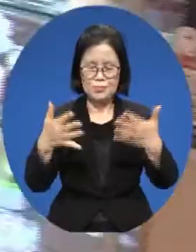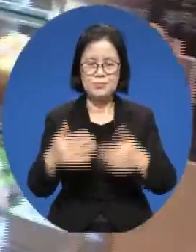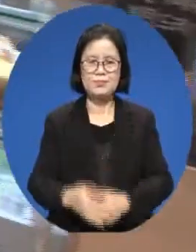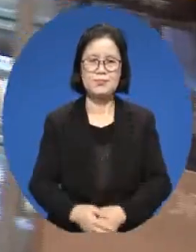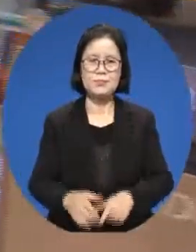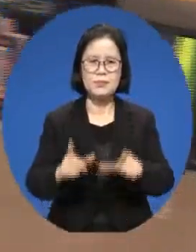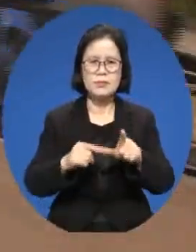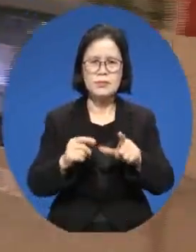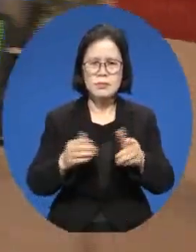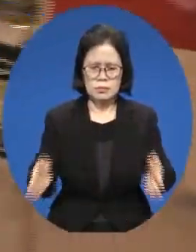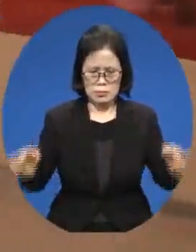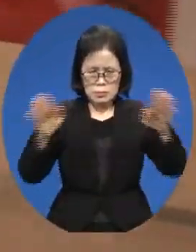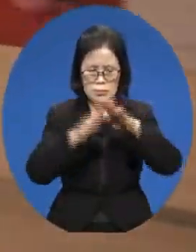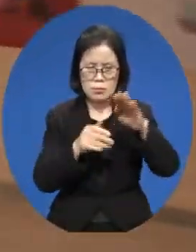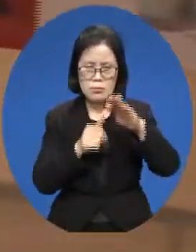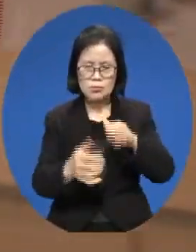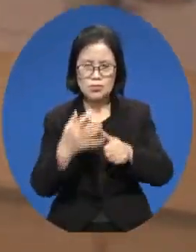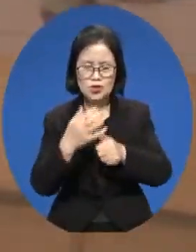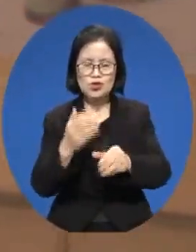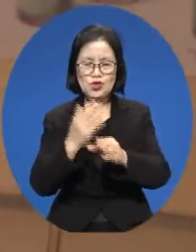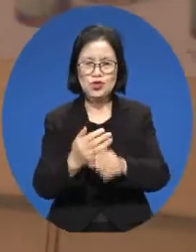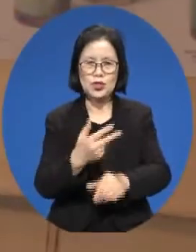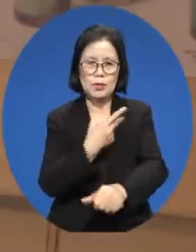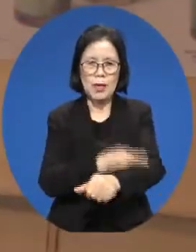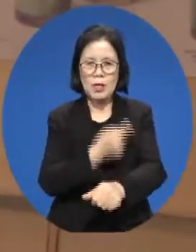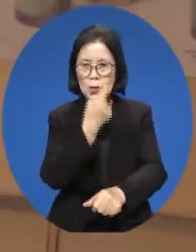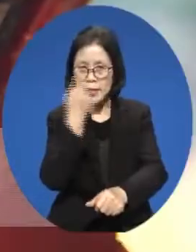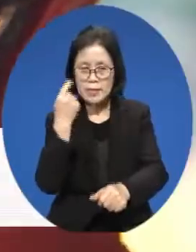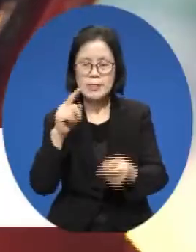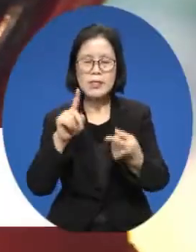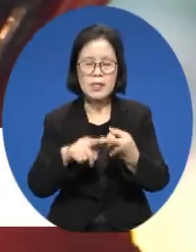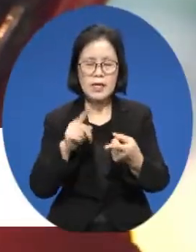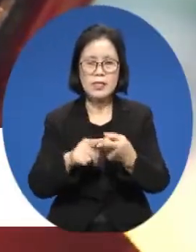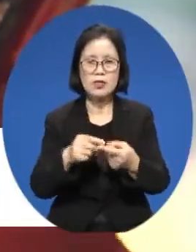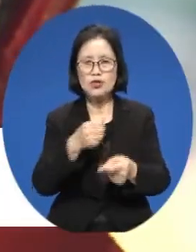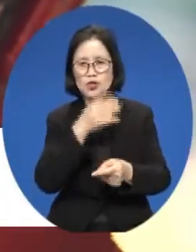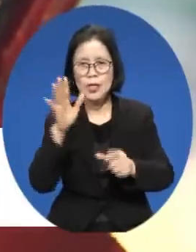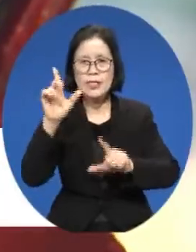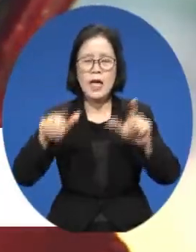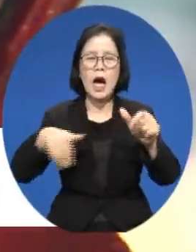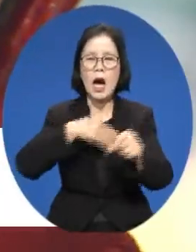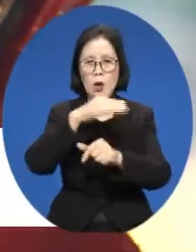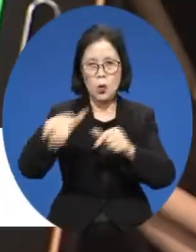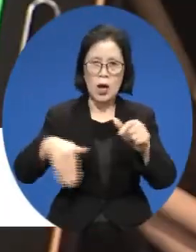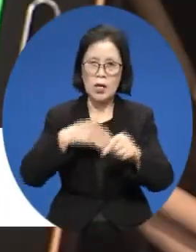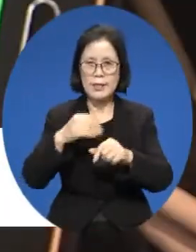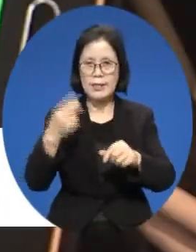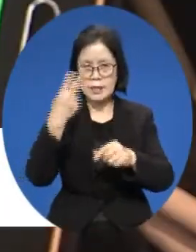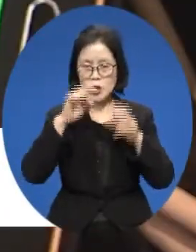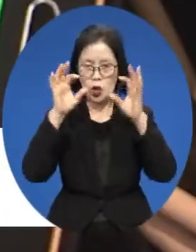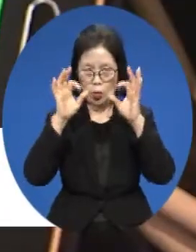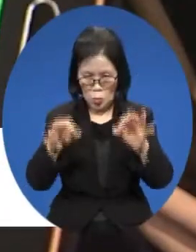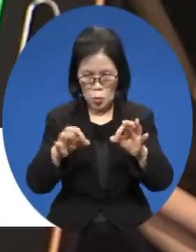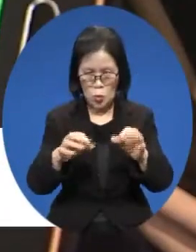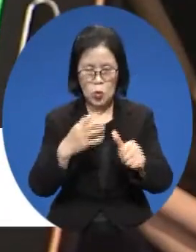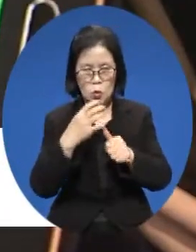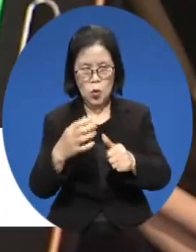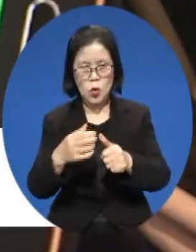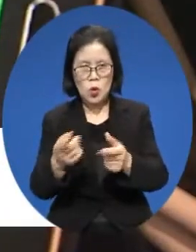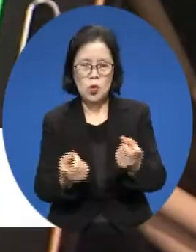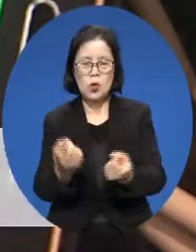일부 다중이용시설에 적용 중인 방역패스에 대해선 유행 상황을 전반적으로 지켜보면서 적용